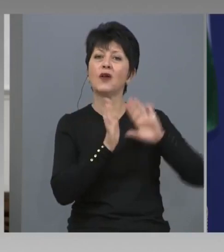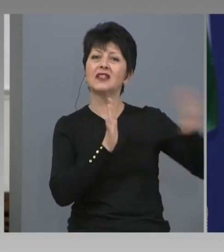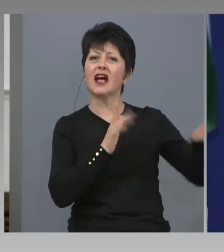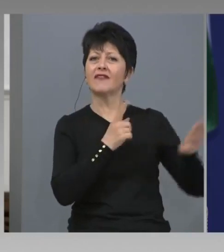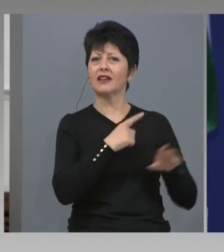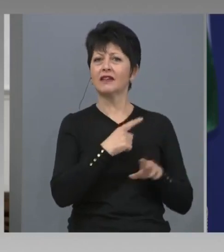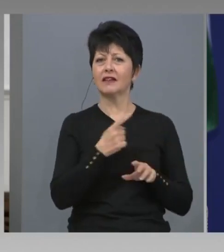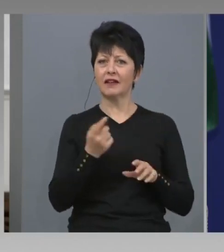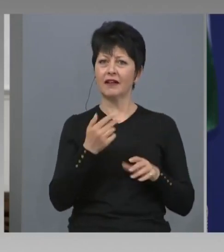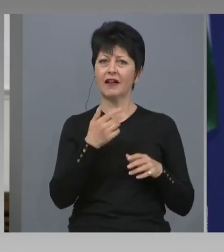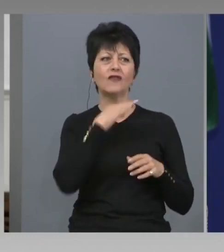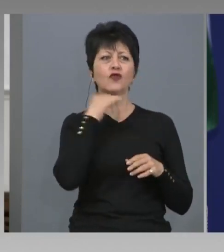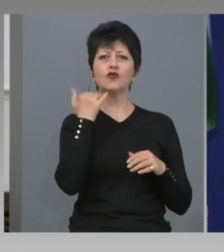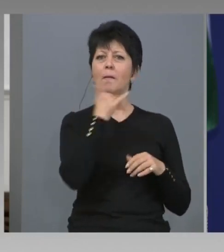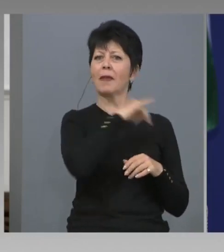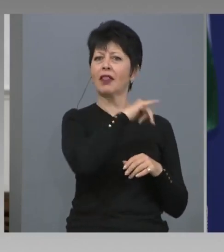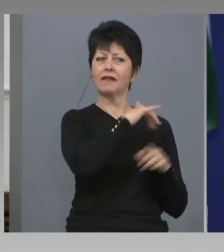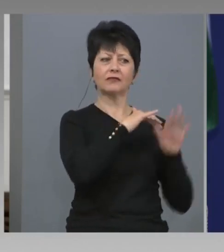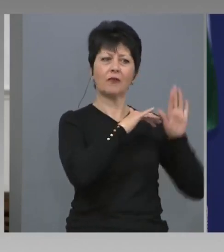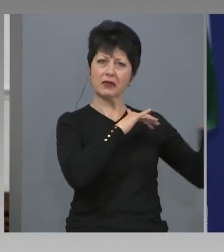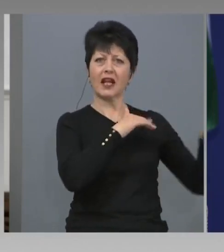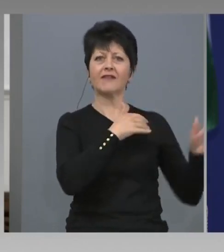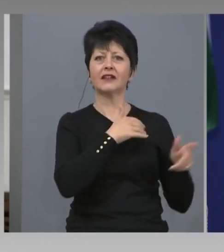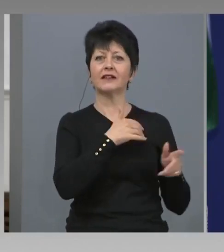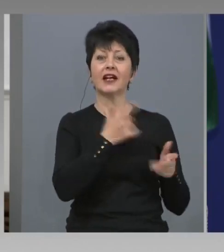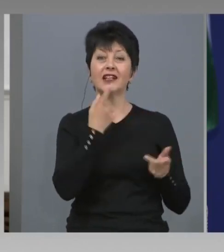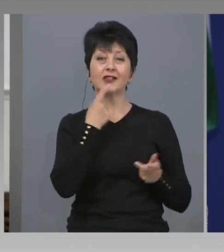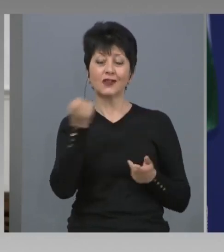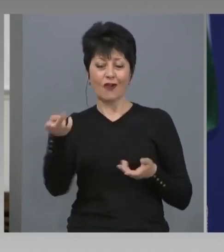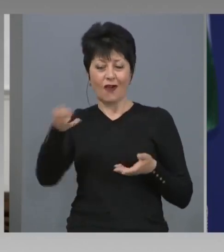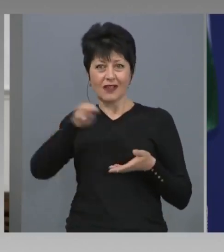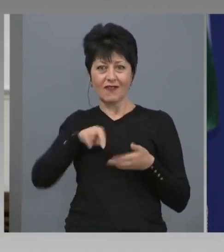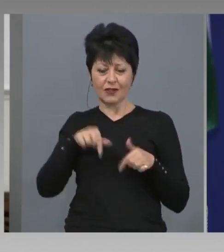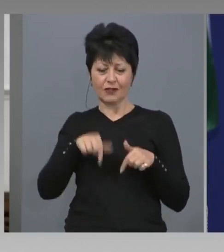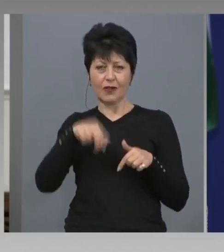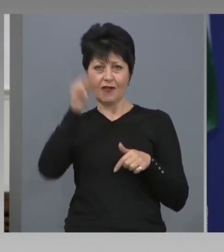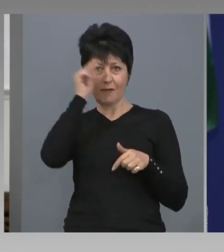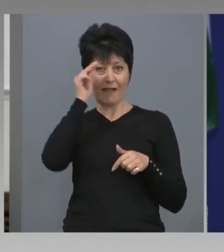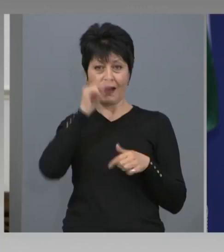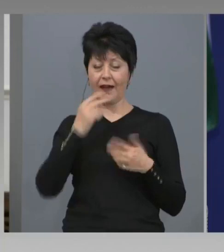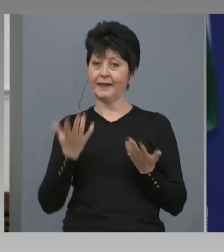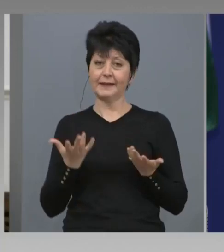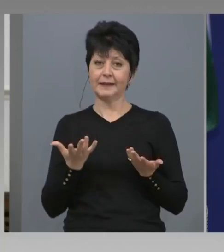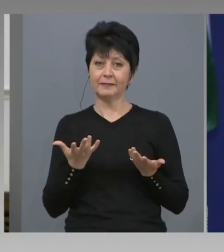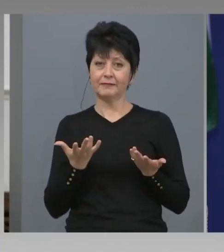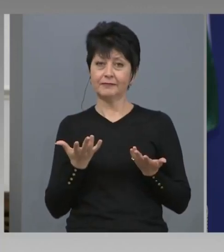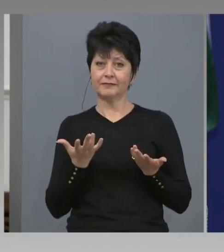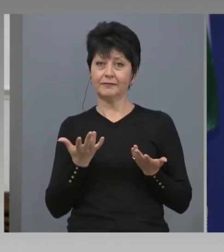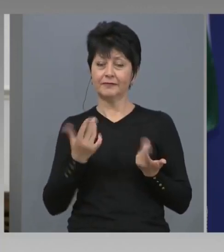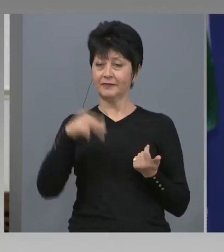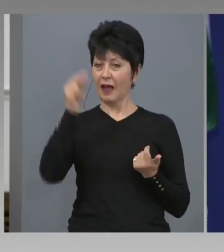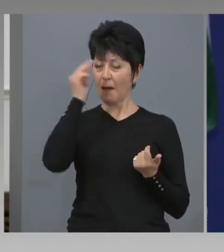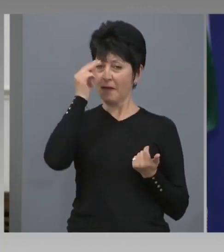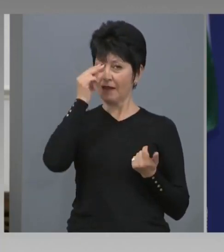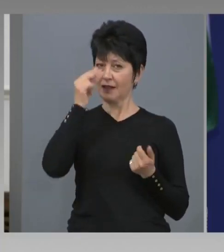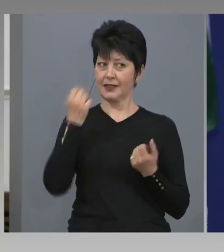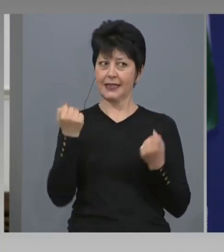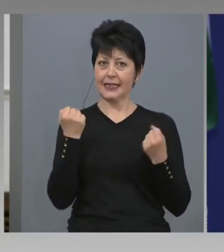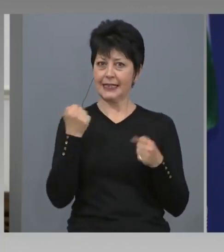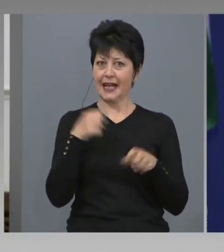идват да се лекуват в България? Значи тази приказка, че българите лекари или българската здравна